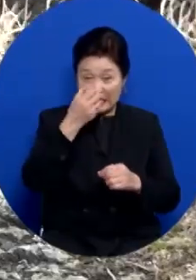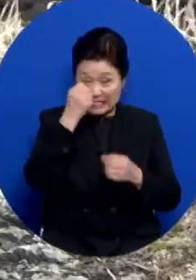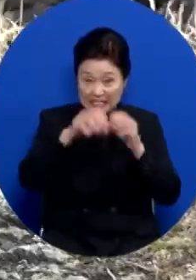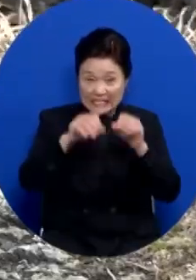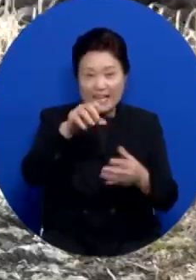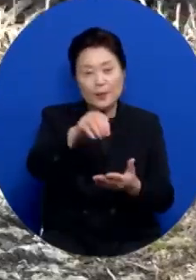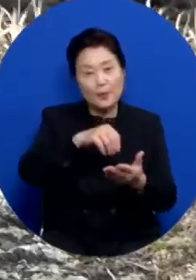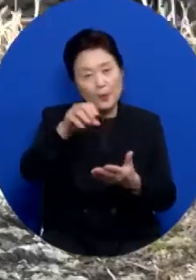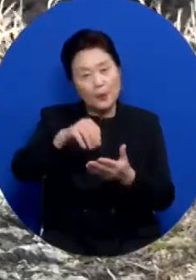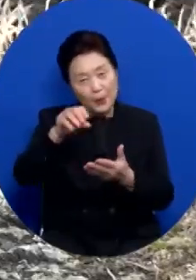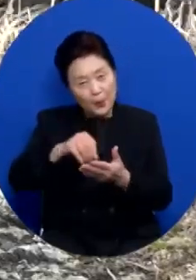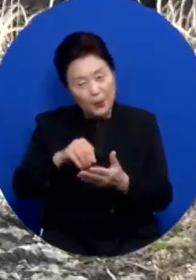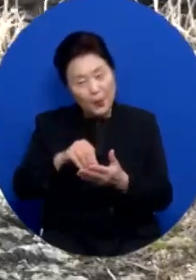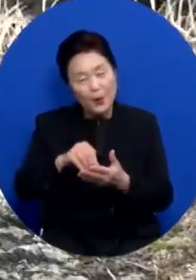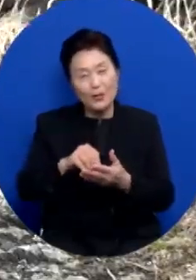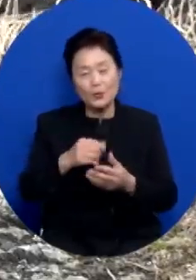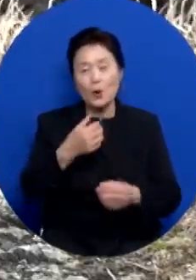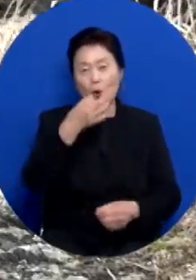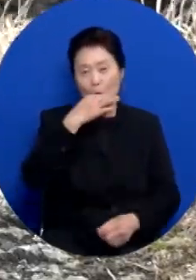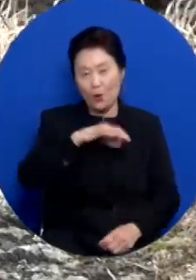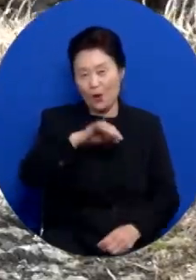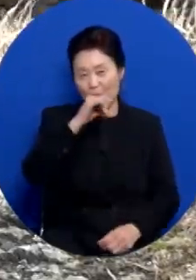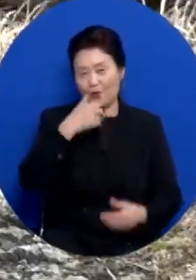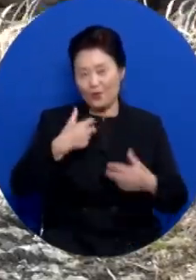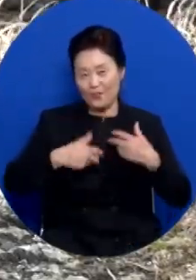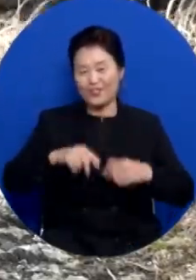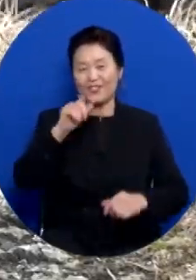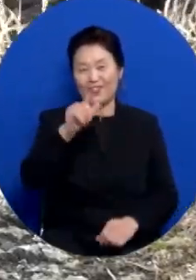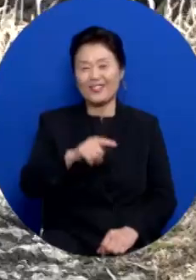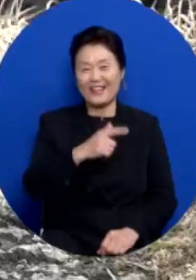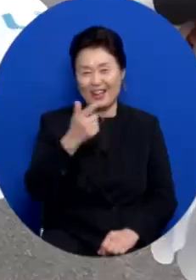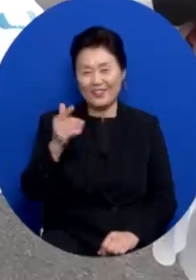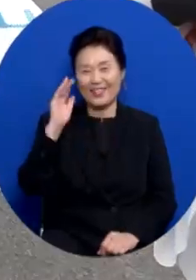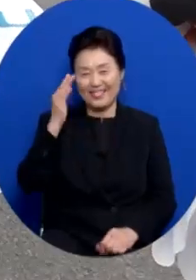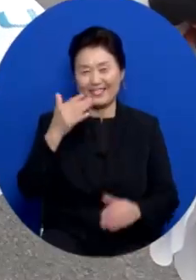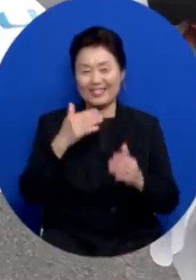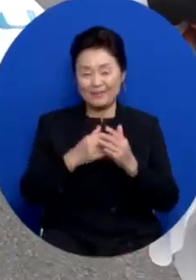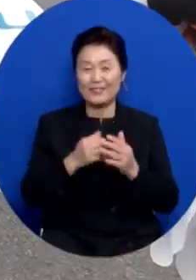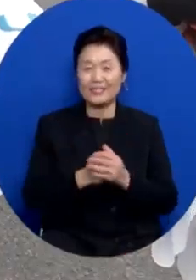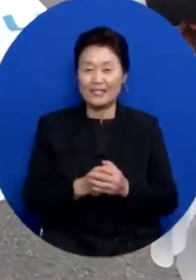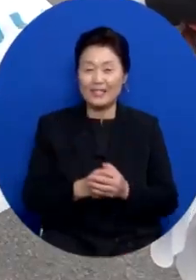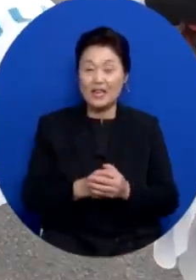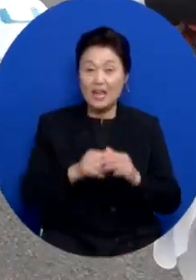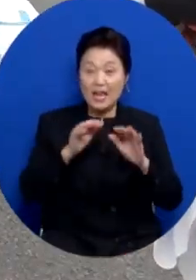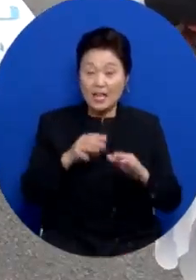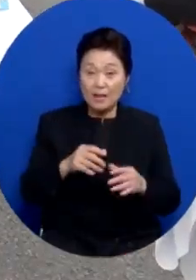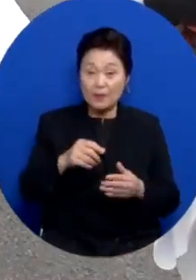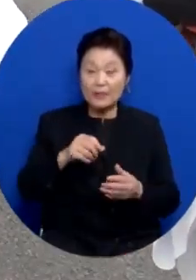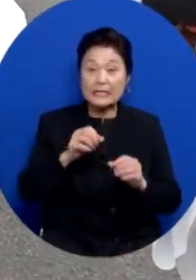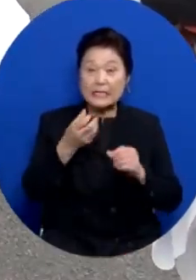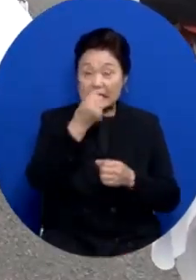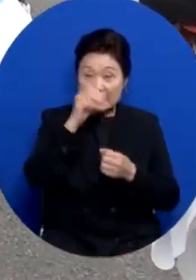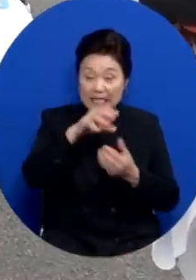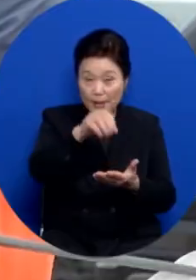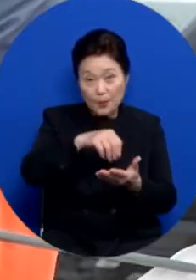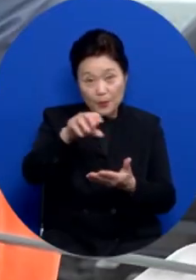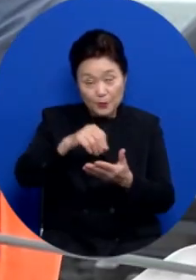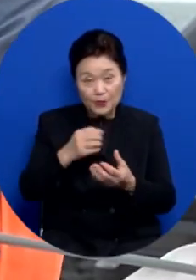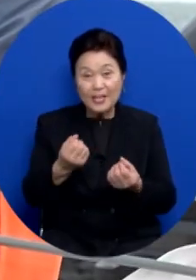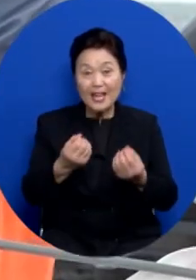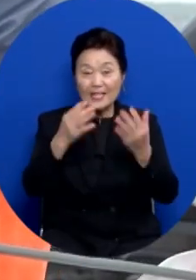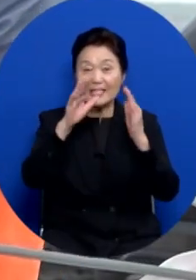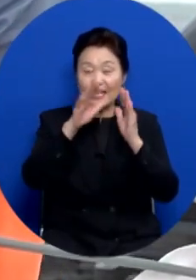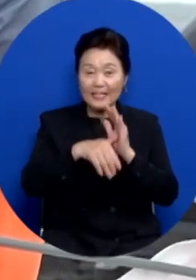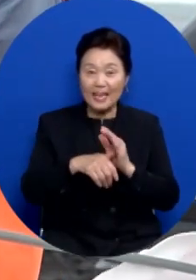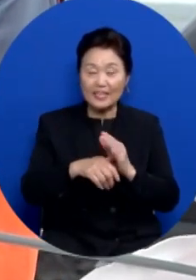도움이 되어서 참 보람 깊고 즐거운 하루가 되는 것 같습니다. 특히 이번 플로깅 사역에는 CBMC